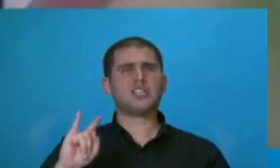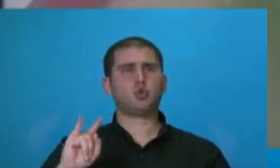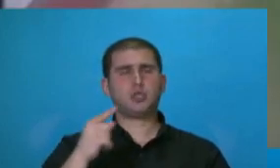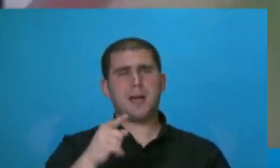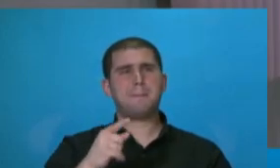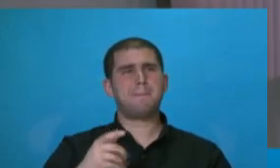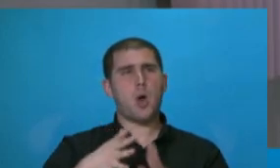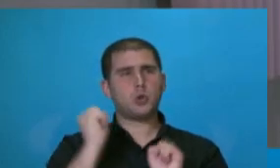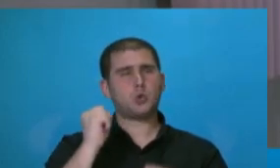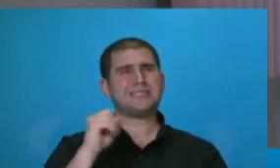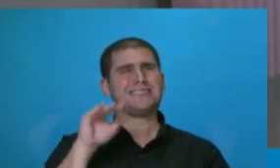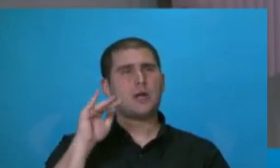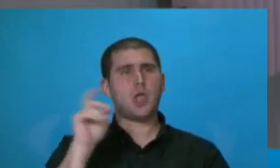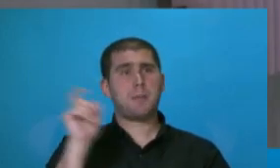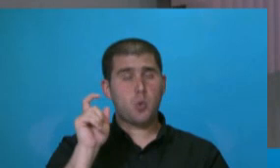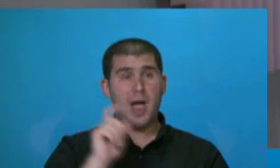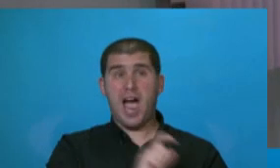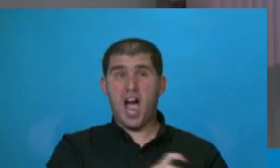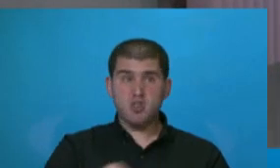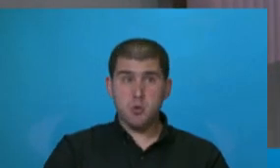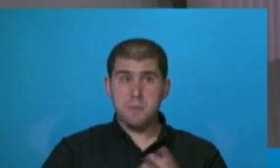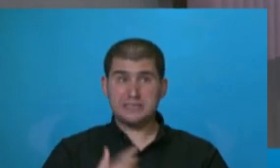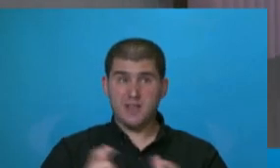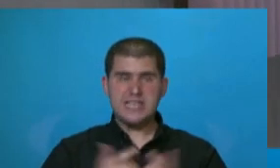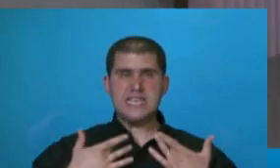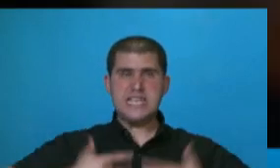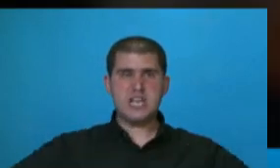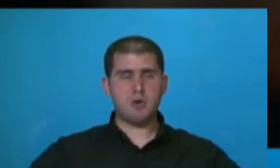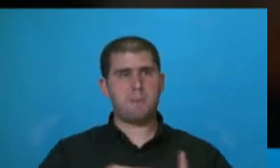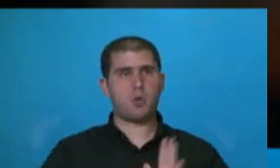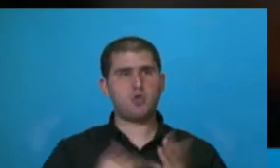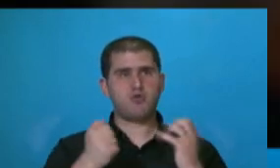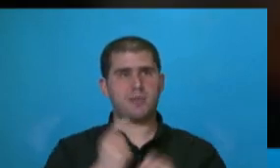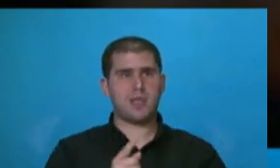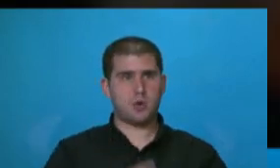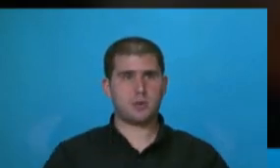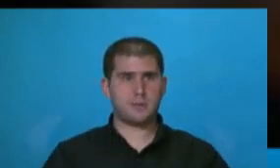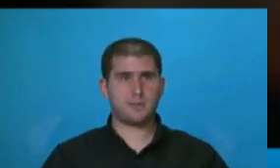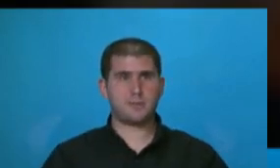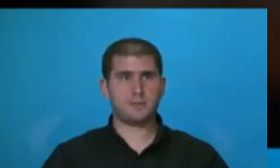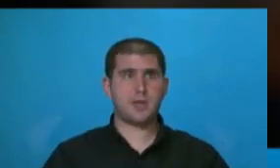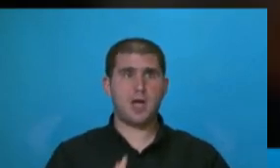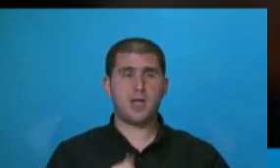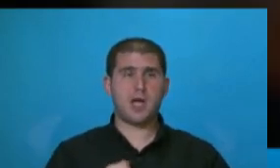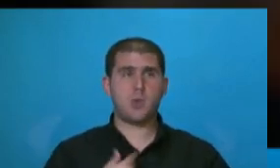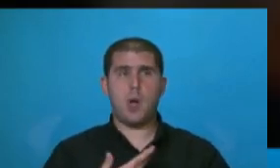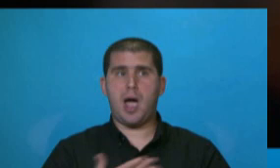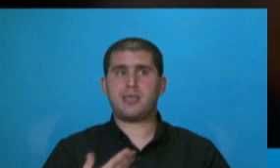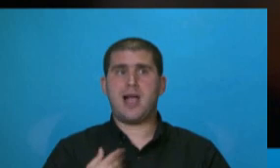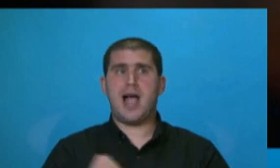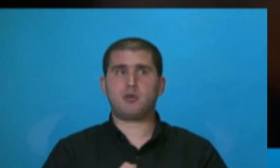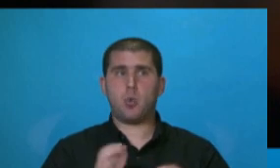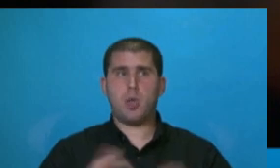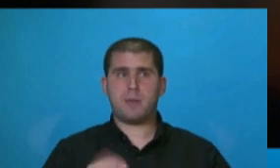הסעודית בטורקיה. האשמות שמייסד החברה הכחיש בתוכנית 60 דקות. We had nothing to do with